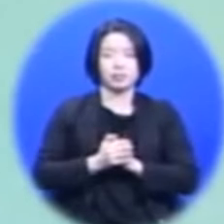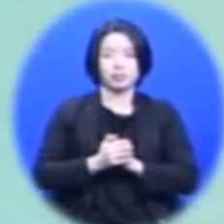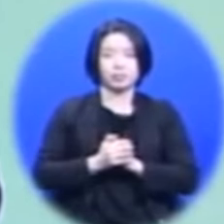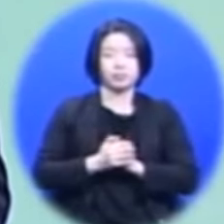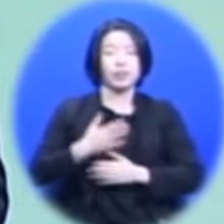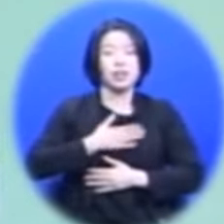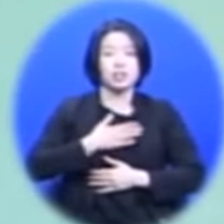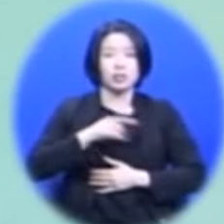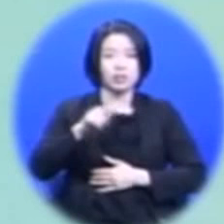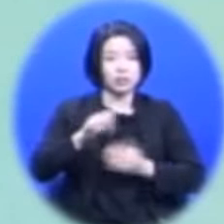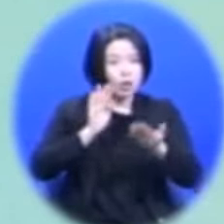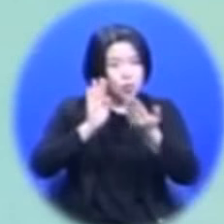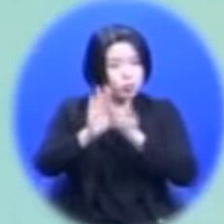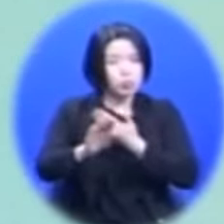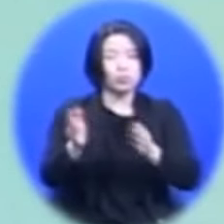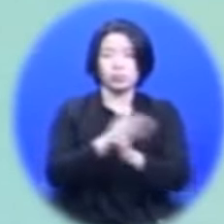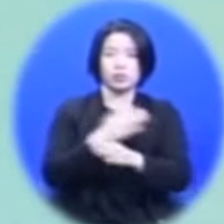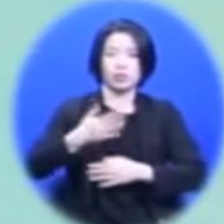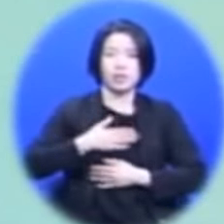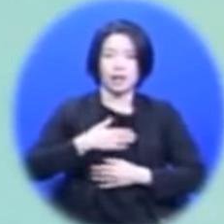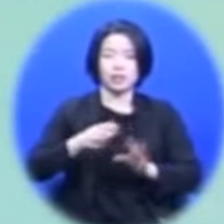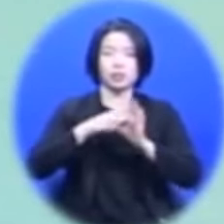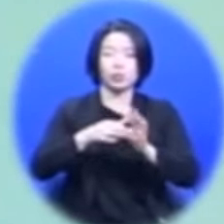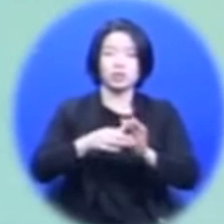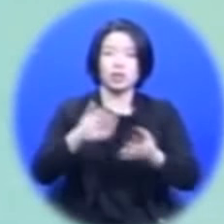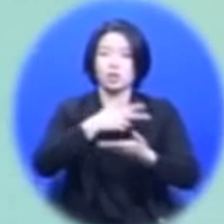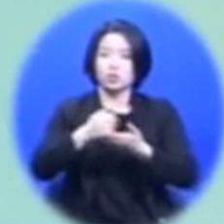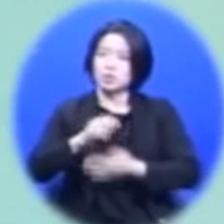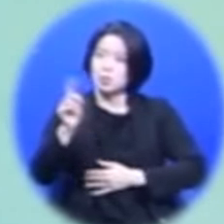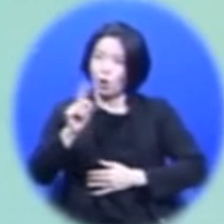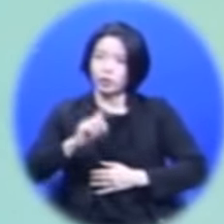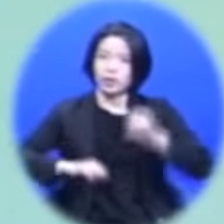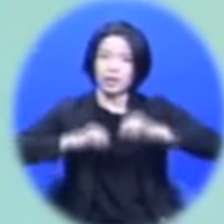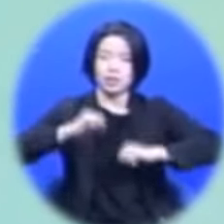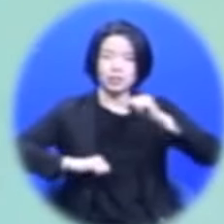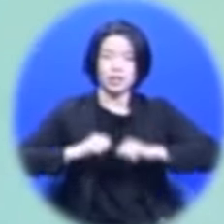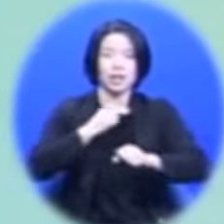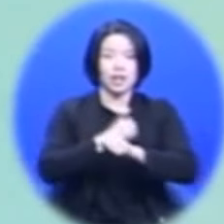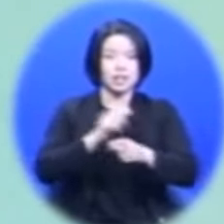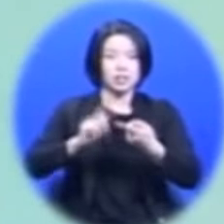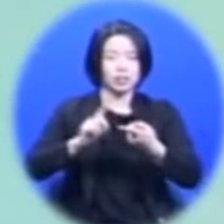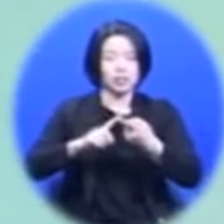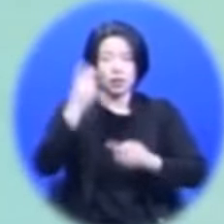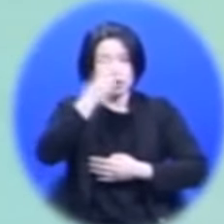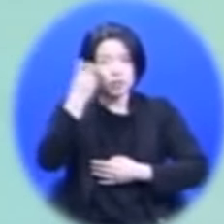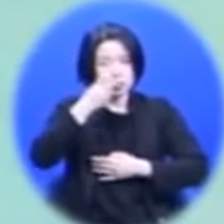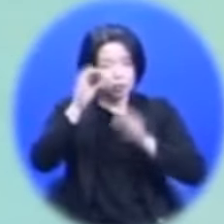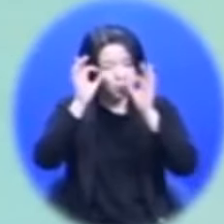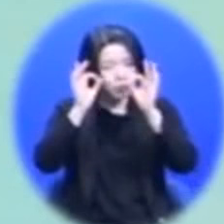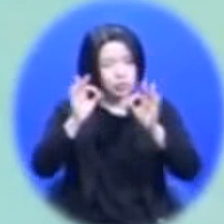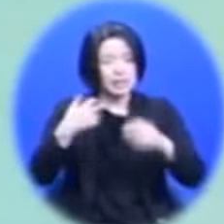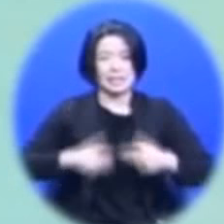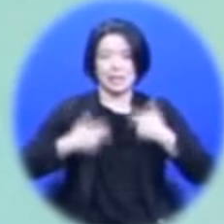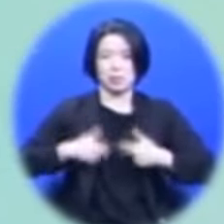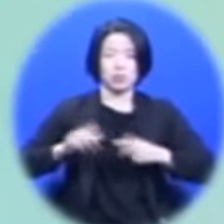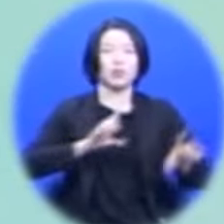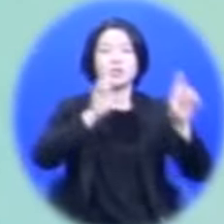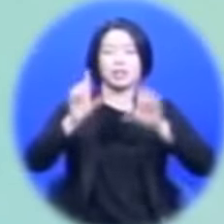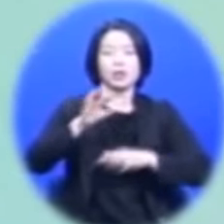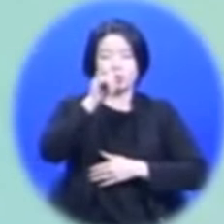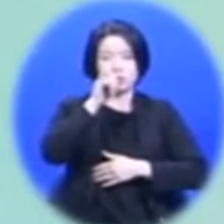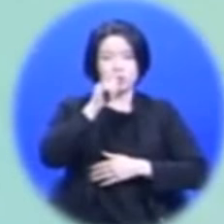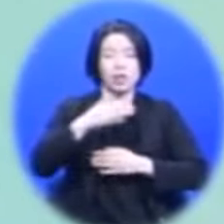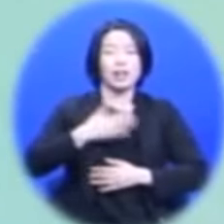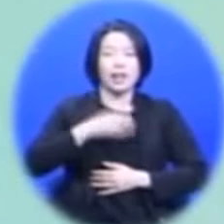것입니다. 저는 그 후부터 나를 통해서 주님이 어떻게 역사하신가를 지켜보는 재미로 살고 있습니다. 나는